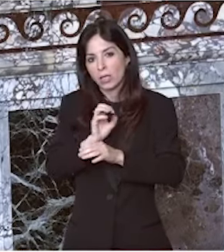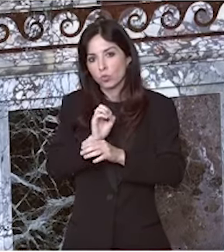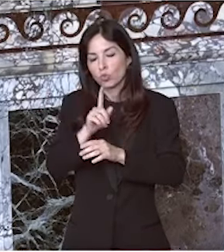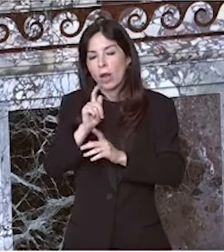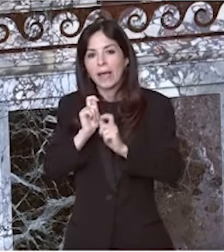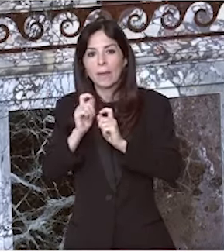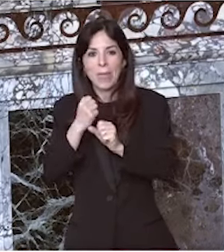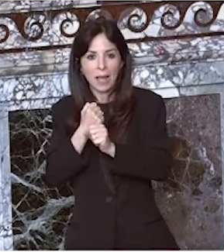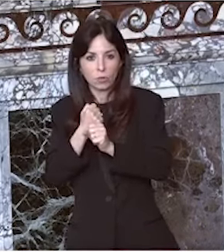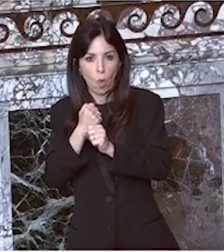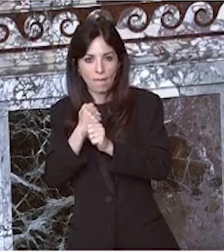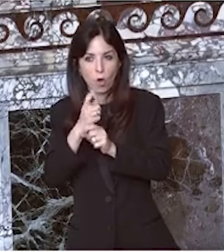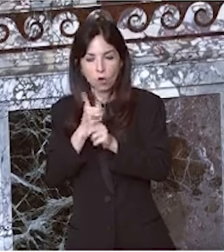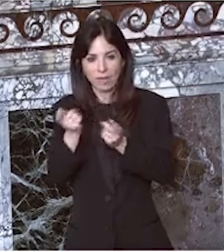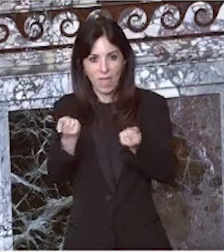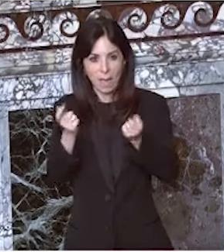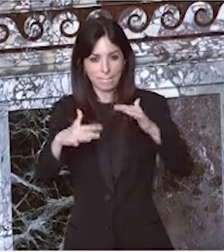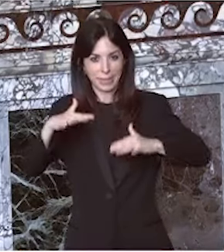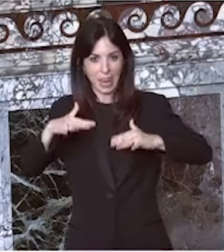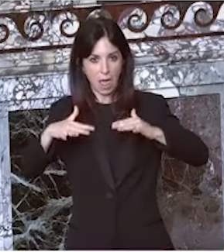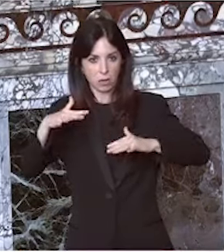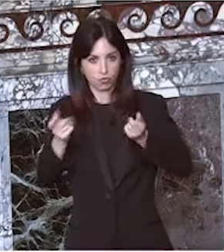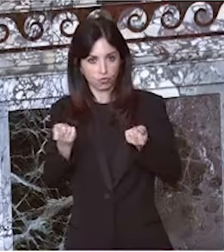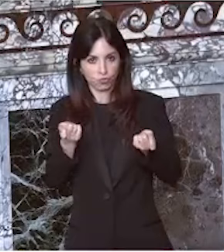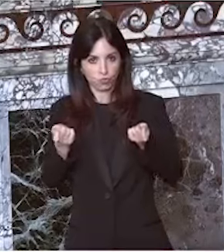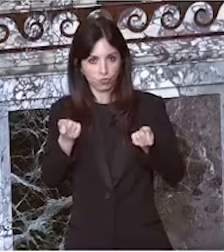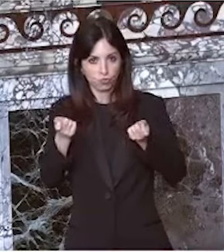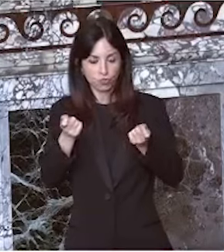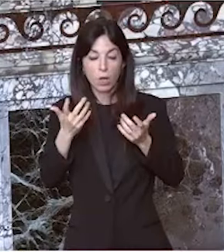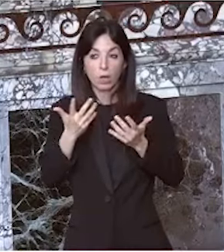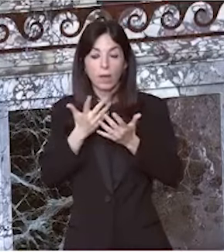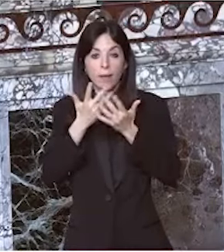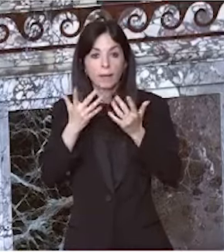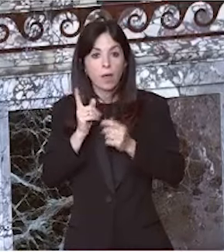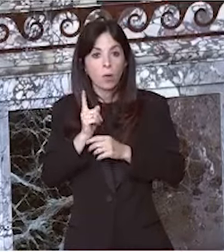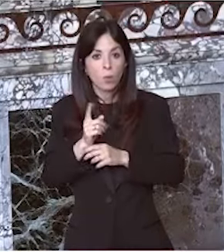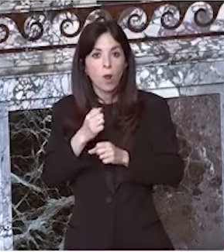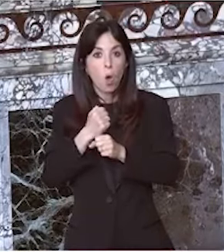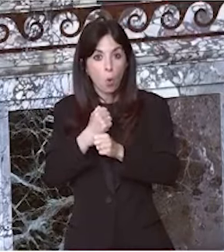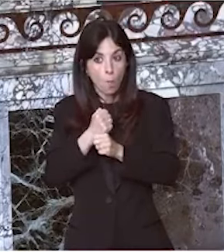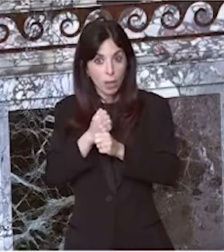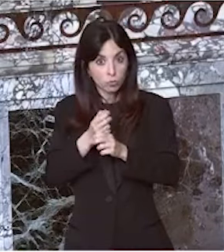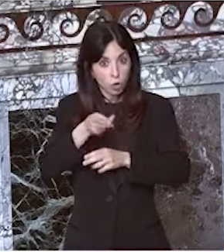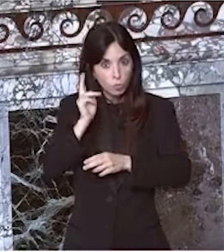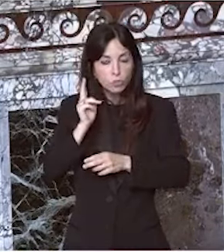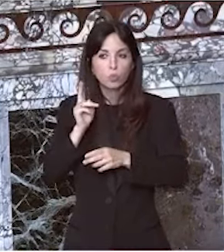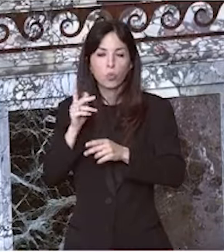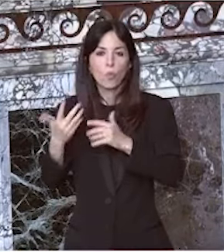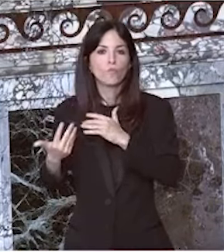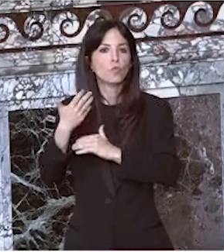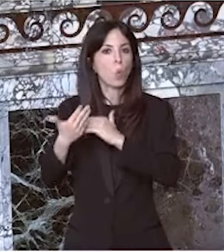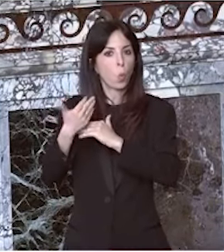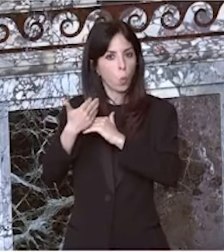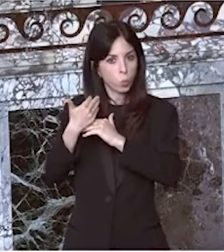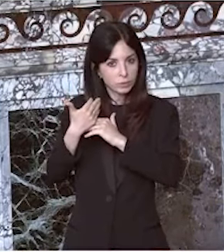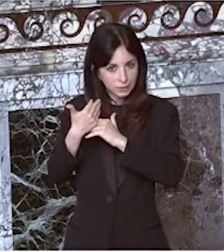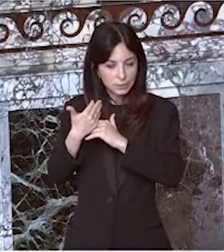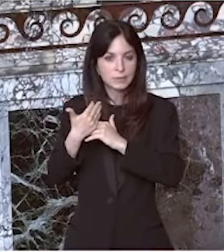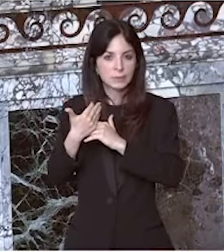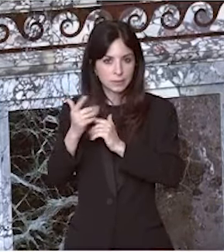mercato del lavoro. Ma è chiaro che anche con una maggiore occupazione e maggiori flussi migratori,